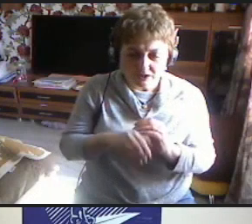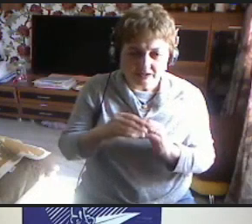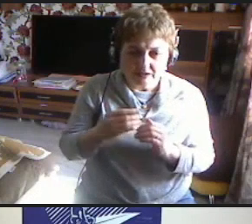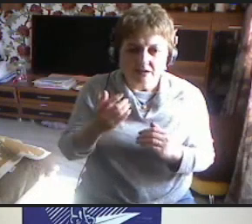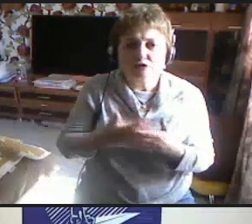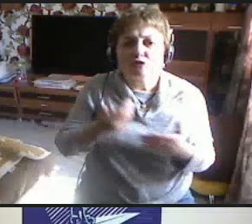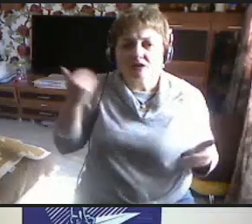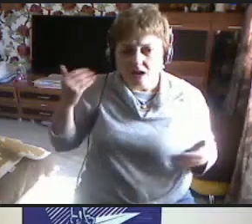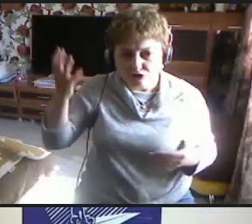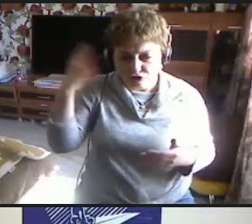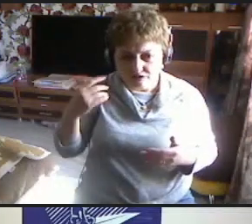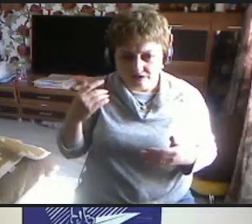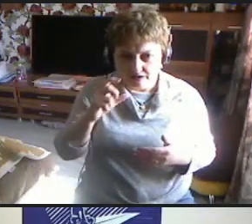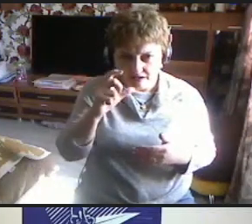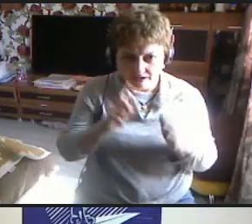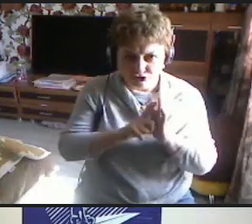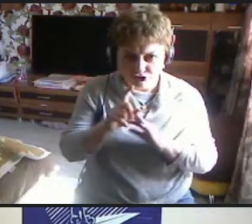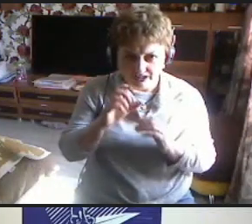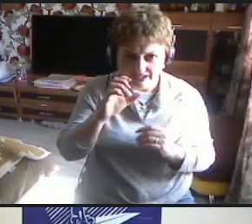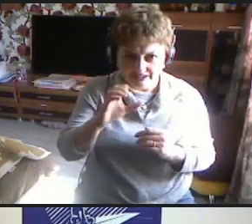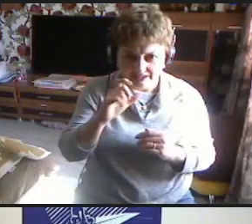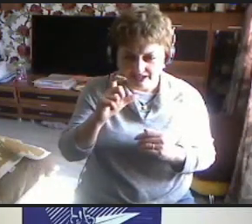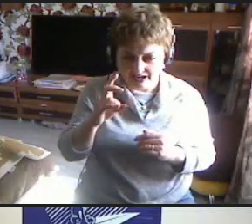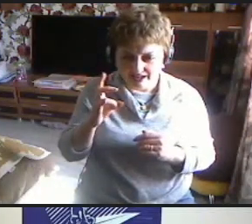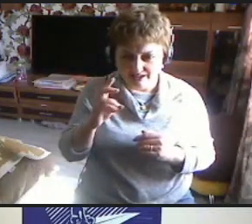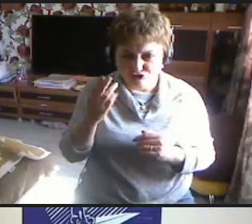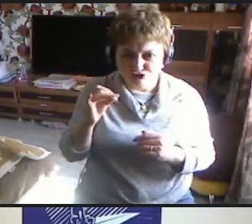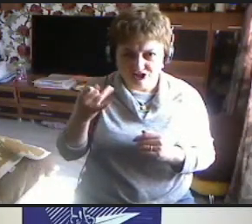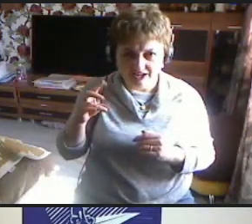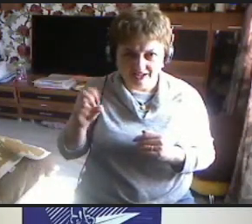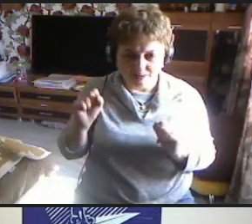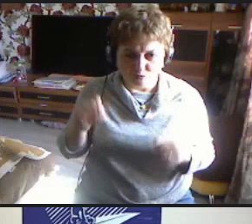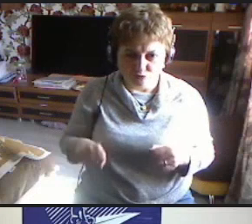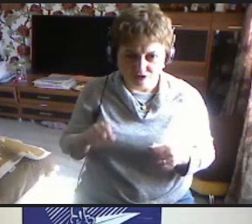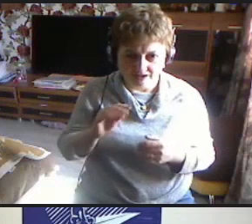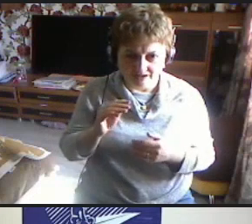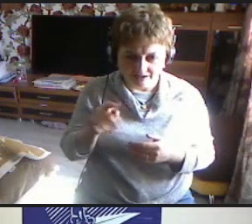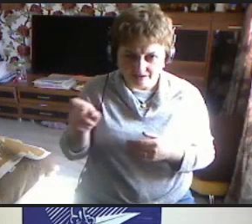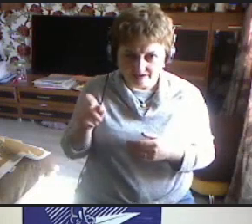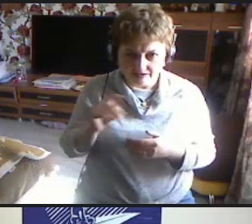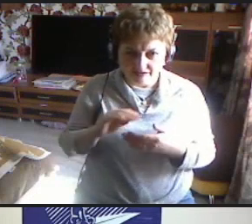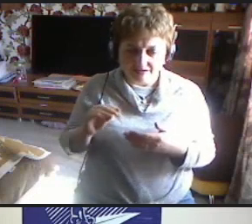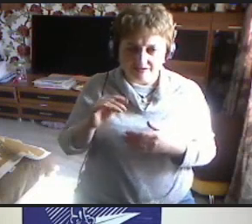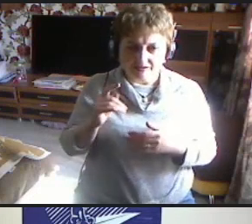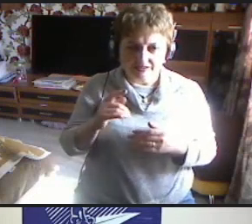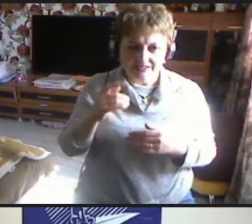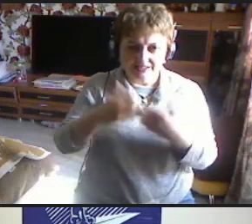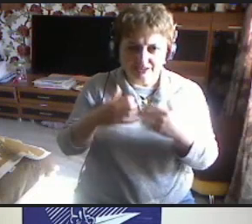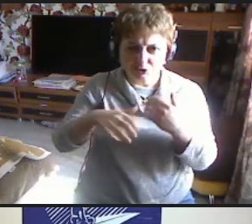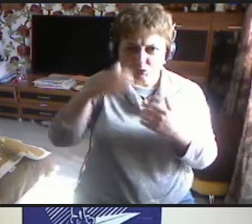с Эйнштейна можно начинать, что Аспергер точно в среде ученых, математиков и